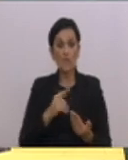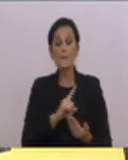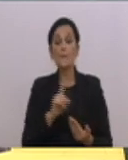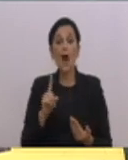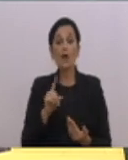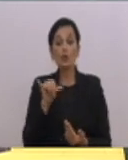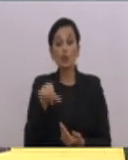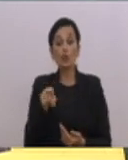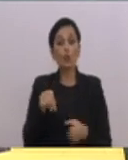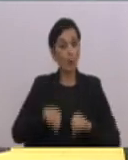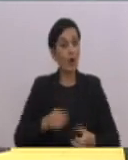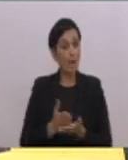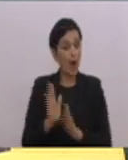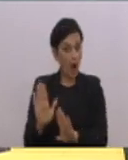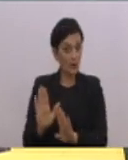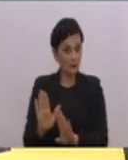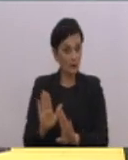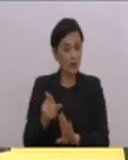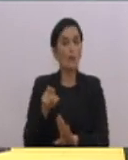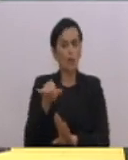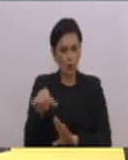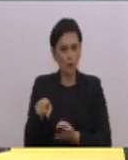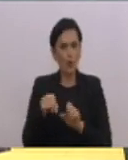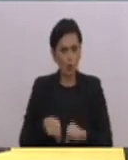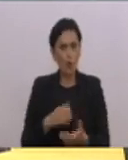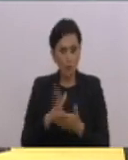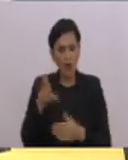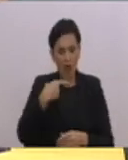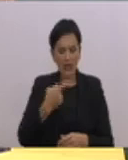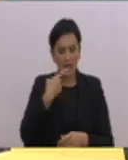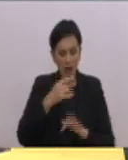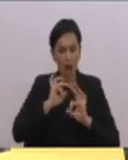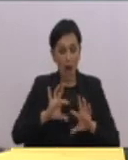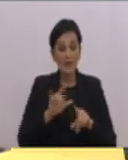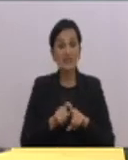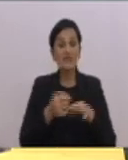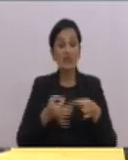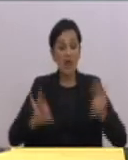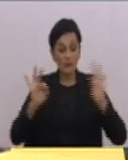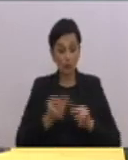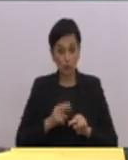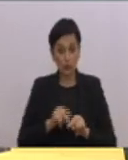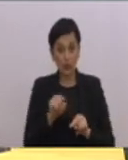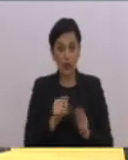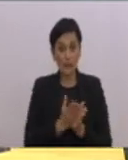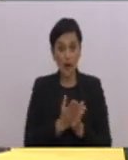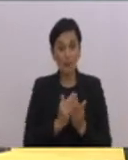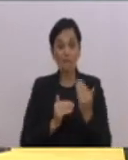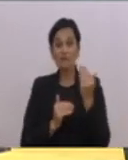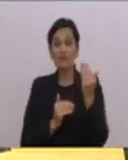მას აქვს ამის უფლება, მიხვდით? მას აქვს უფლება ეს ილაპარაკოს, ამაშია სიტყვის თავისუფლება. და თქვენ